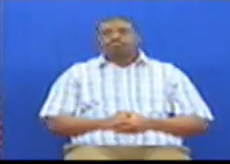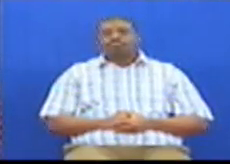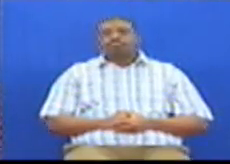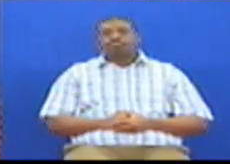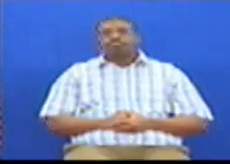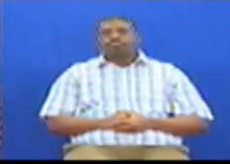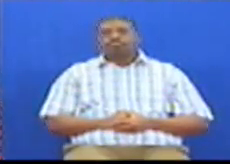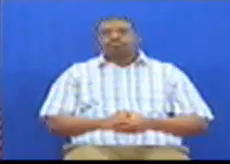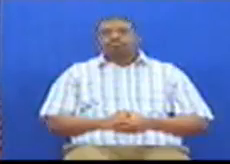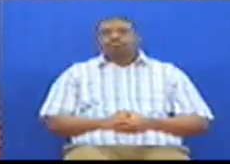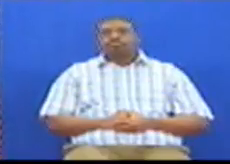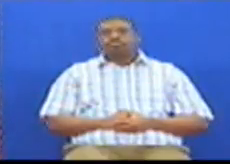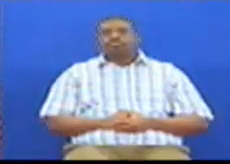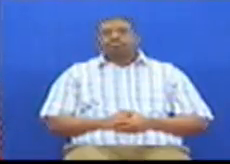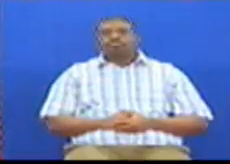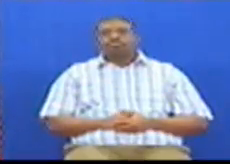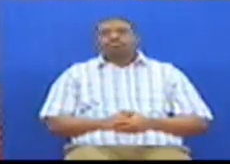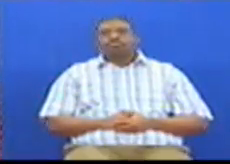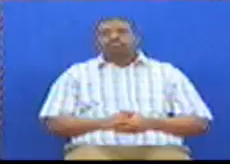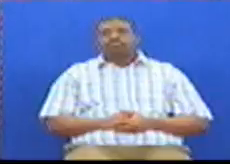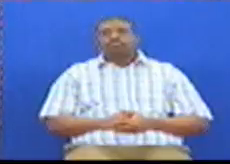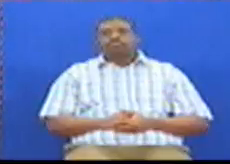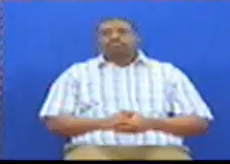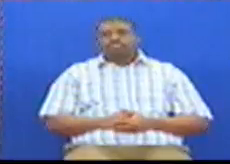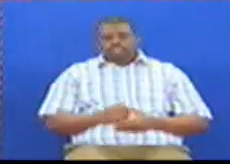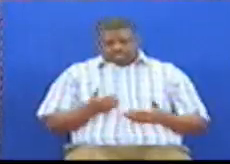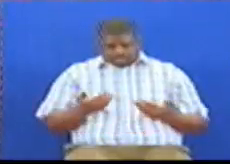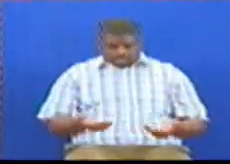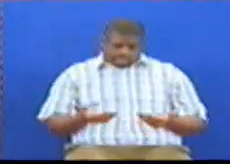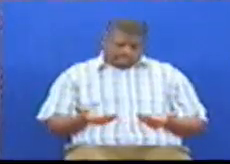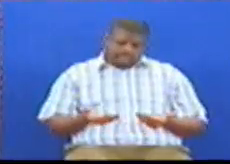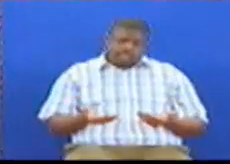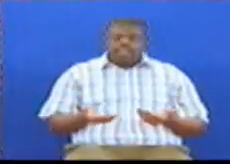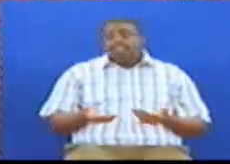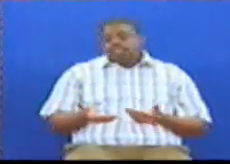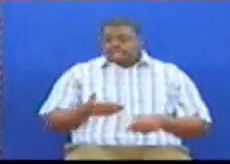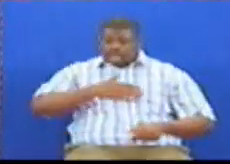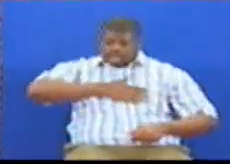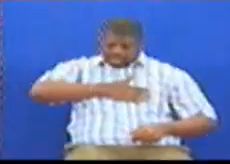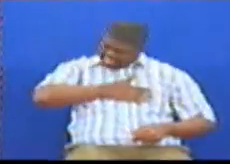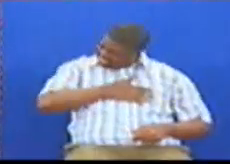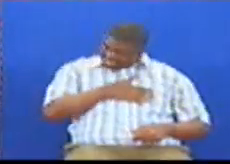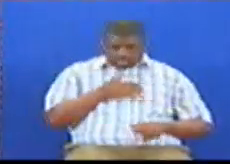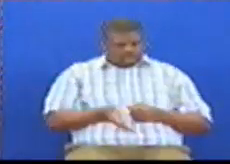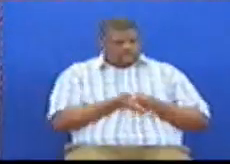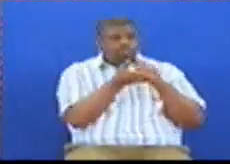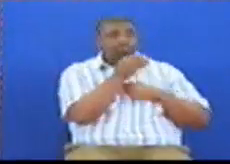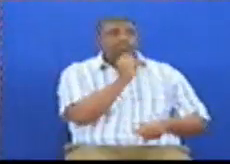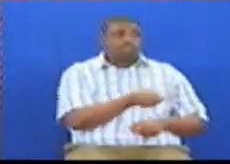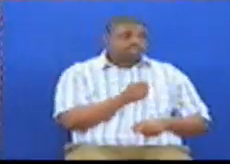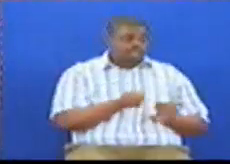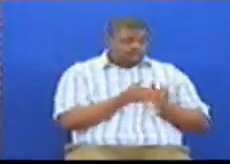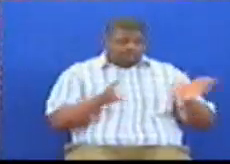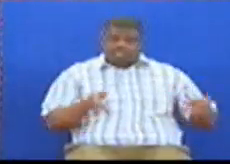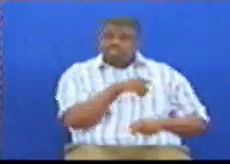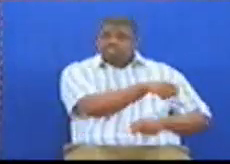Miraji Mtaturu ajiandae. Asante sana mheshimiwa naibu spika kwa nafasi hii. Awali ya yote nimshukuru sana